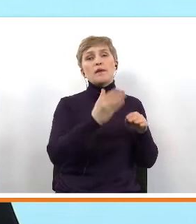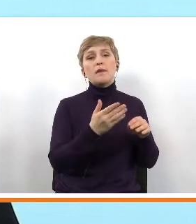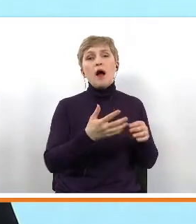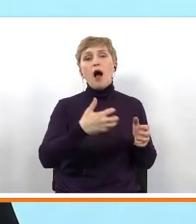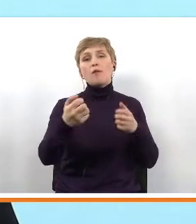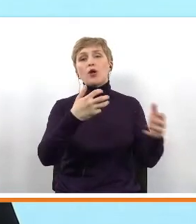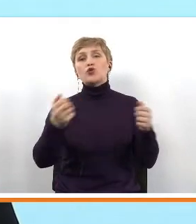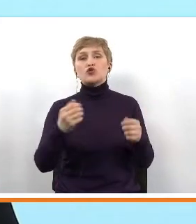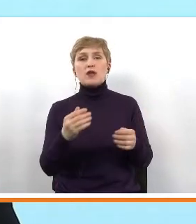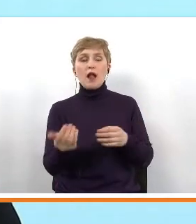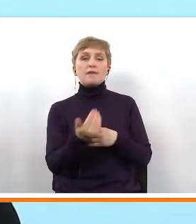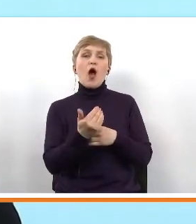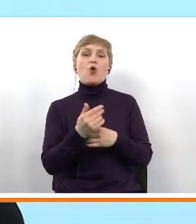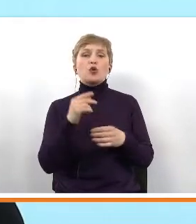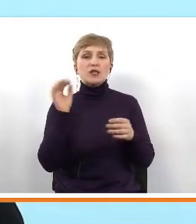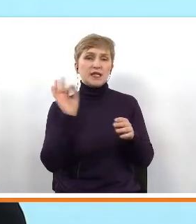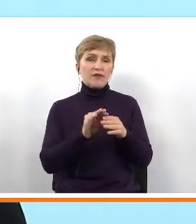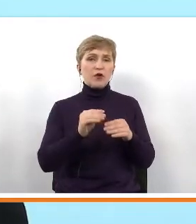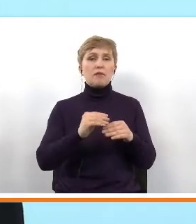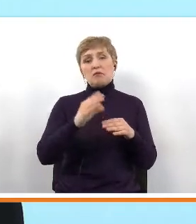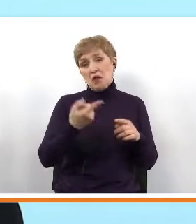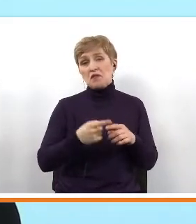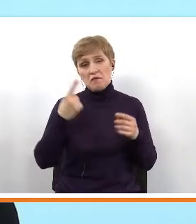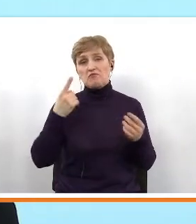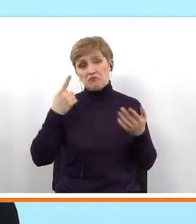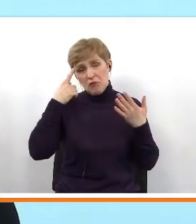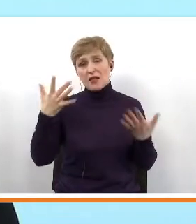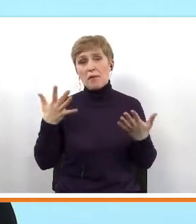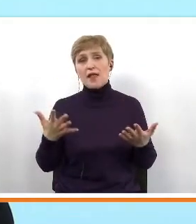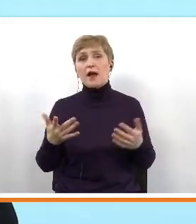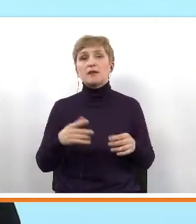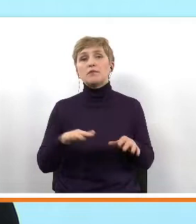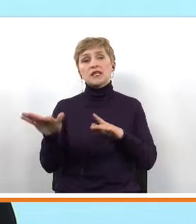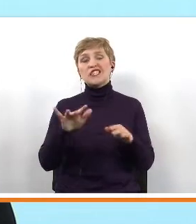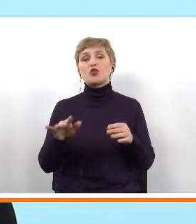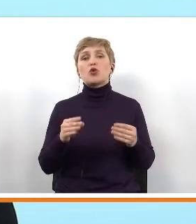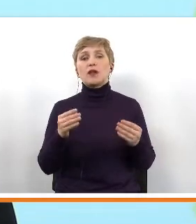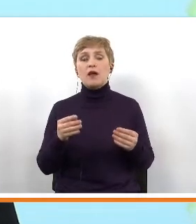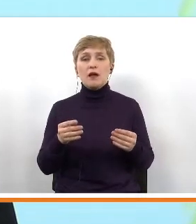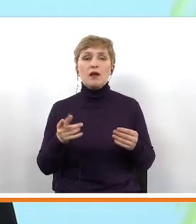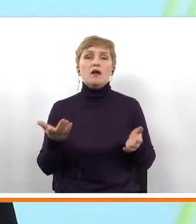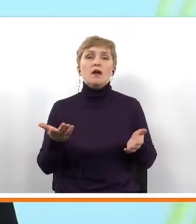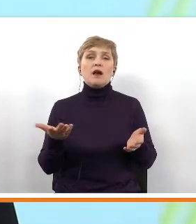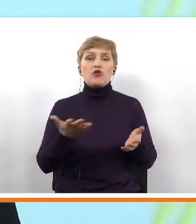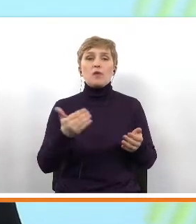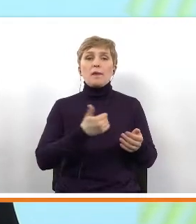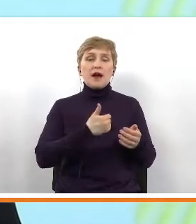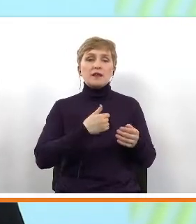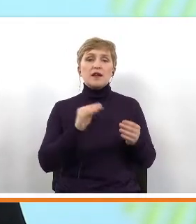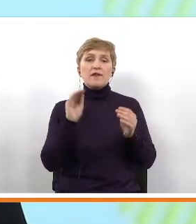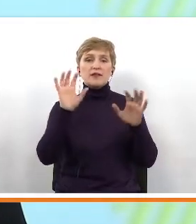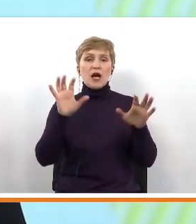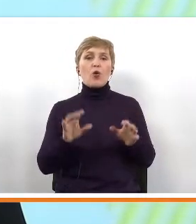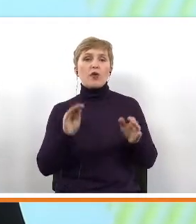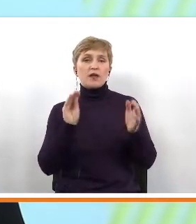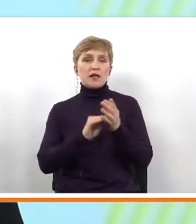получателям дохода от целевого капитала. То есть это вполне понятная процедурная вещь, которую мы бы хотели в законе отразить